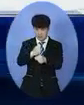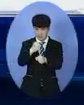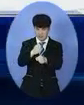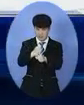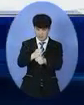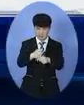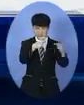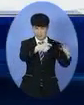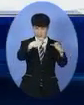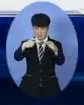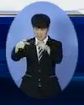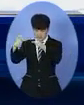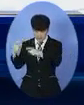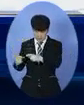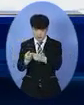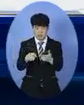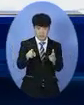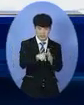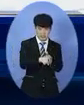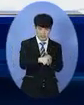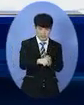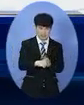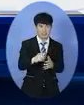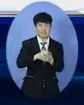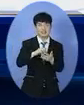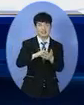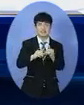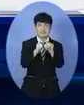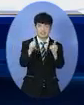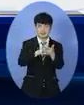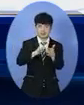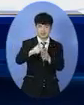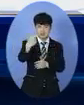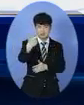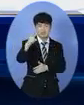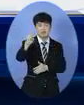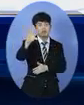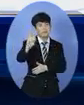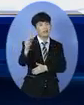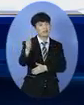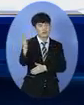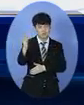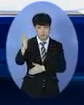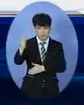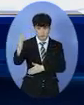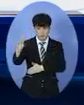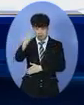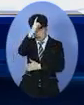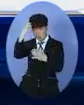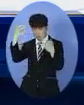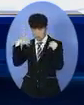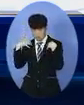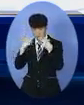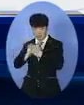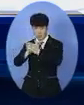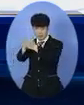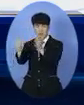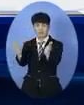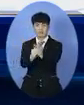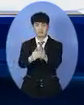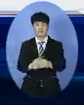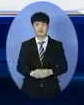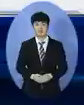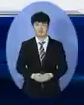국가철도망 구축계획에 중부권 동서내륙철도건설사업 반영을 위한 61만 4,800여 명의 서명부가 정부에